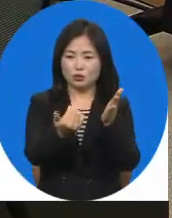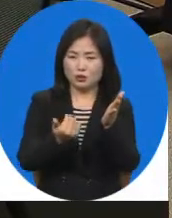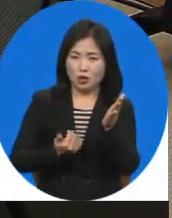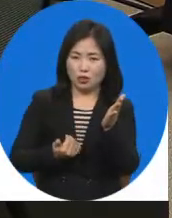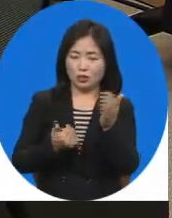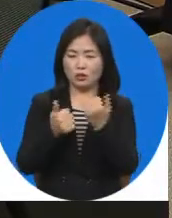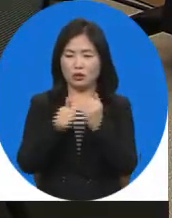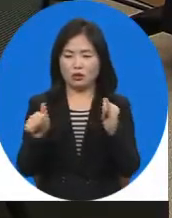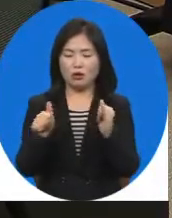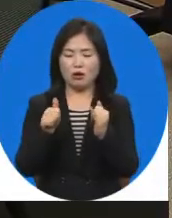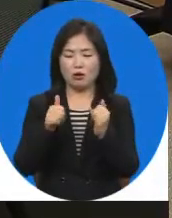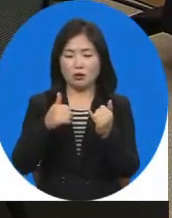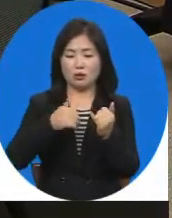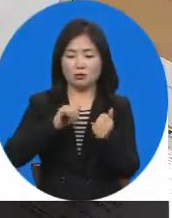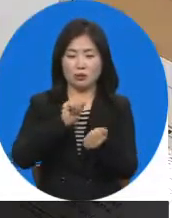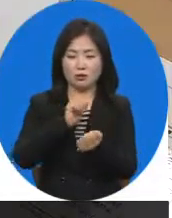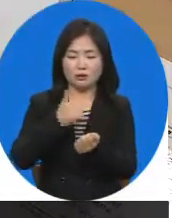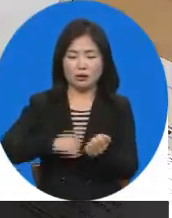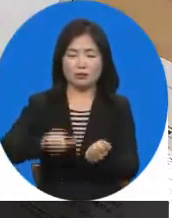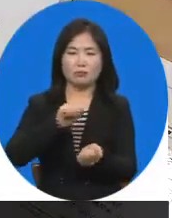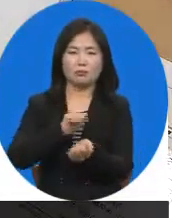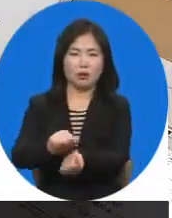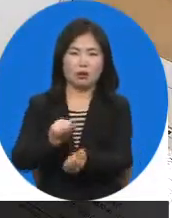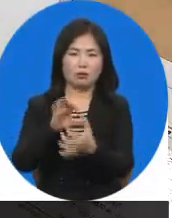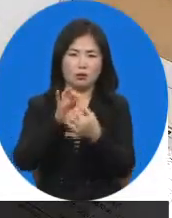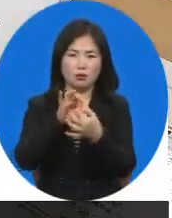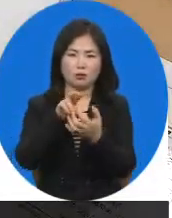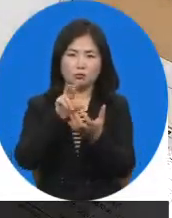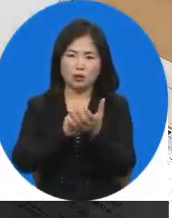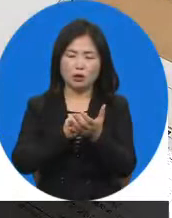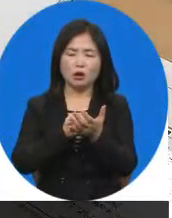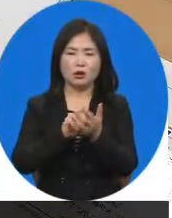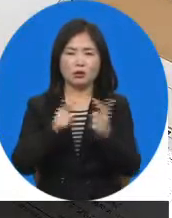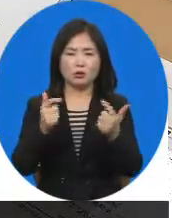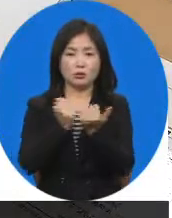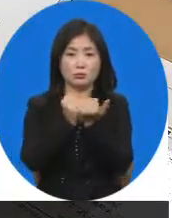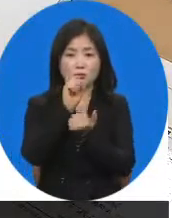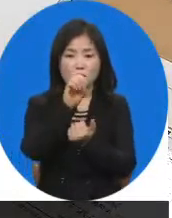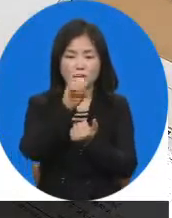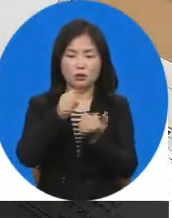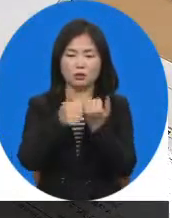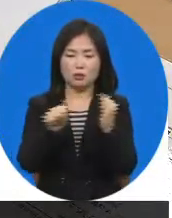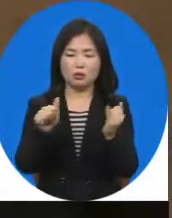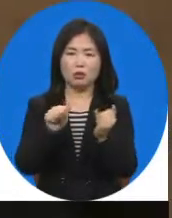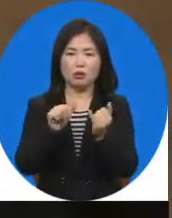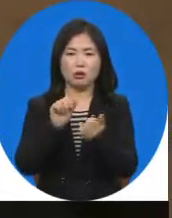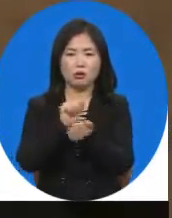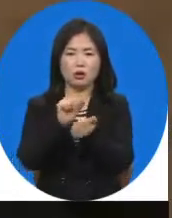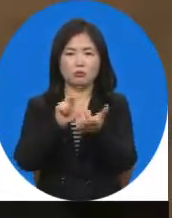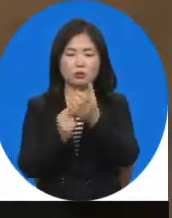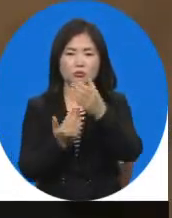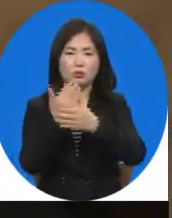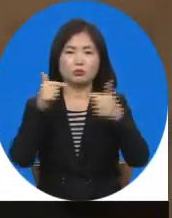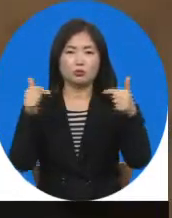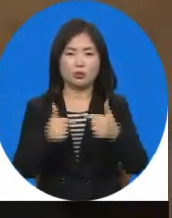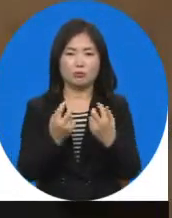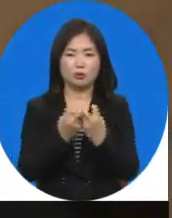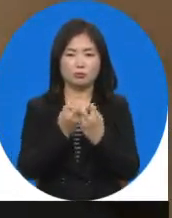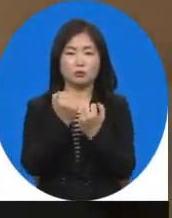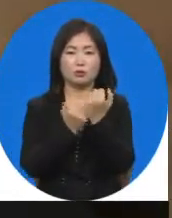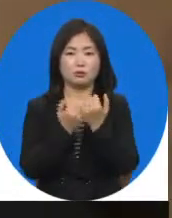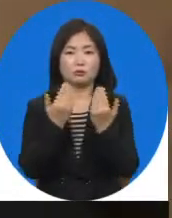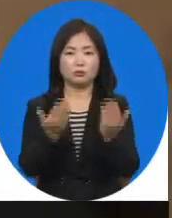이혼이 자녀에게 미치는 영향 등을 설명해 이혼을 하지 않도록 돕고 이혼에 따른 부작용을 줄이는 방법을